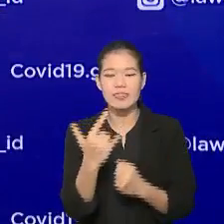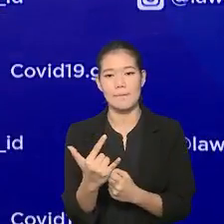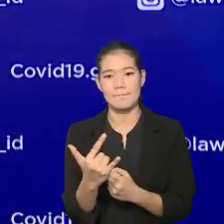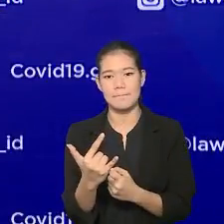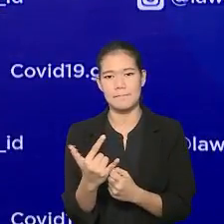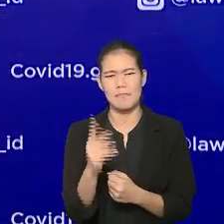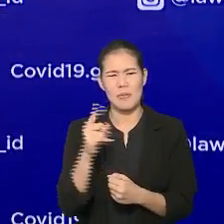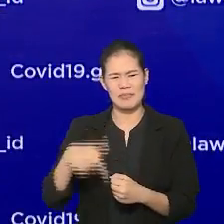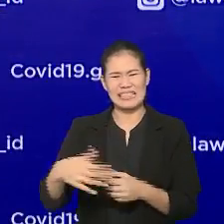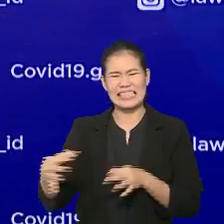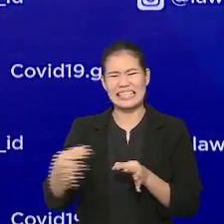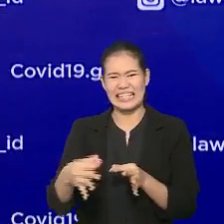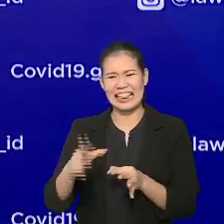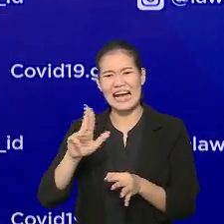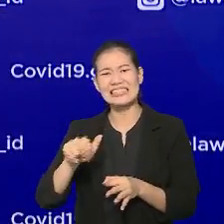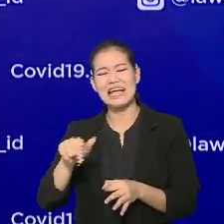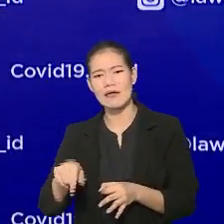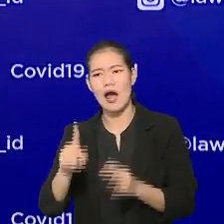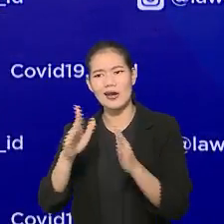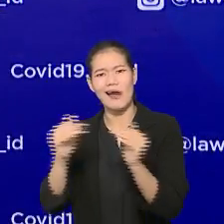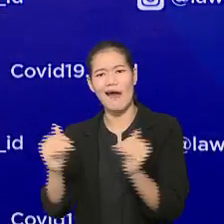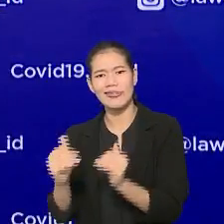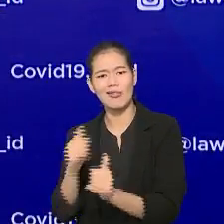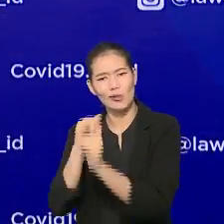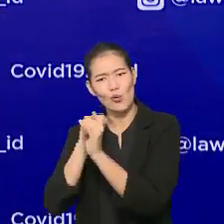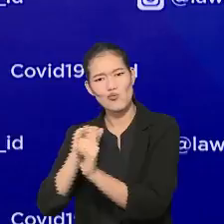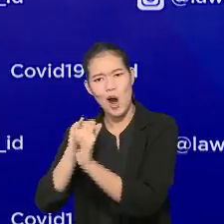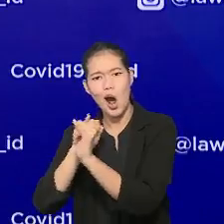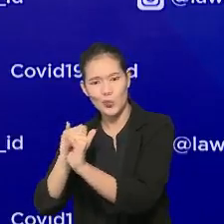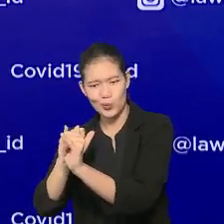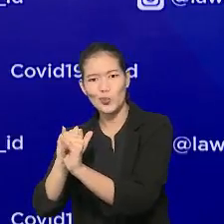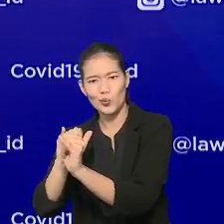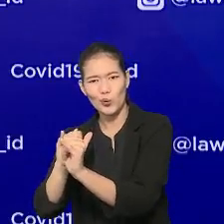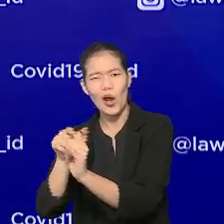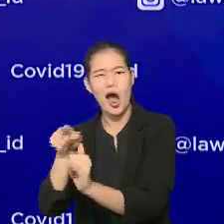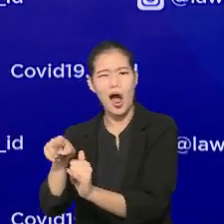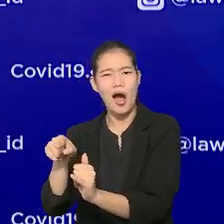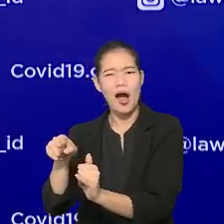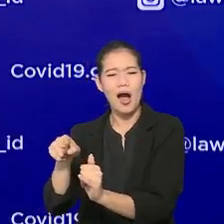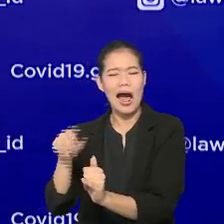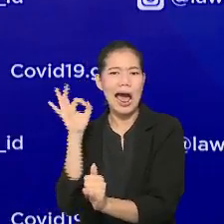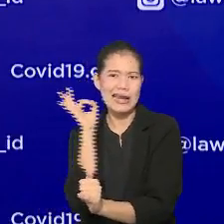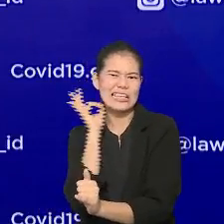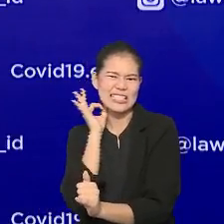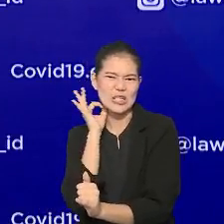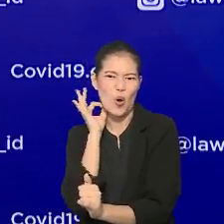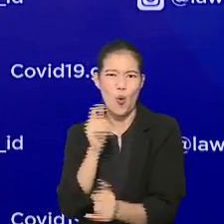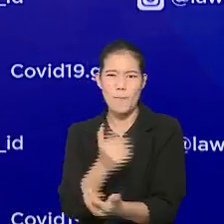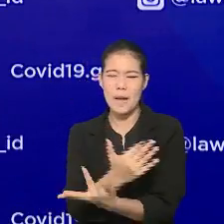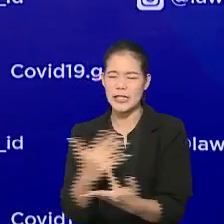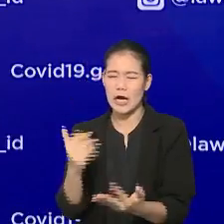terlebih sebentar lagi kita akan memasuki periode Natal dan Tahun Baru yang cenderung meningkatkan mobilitas dan